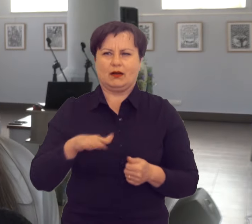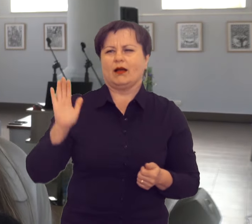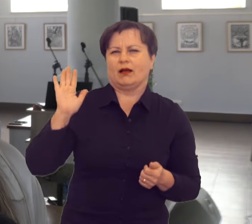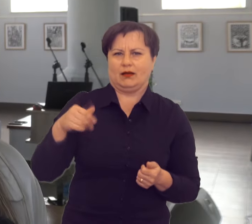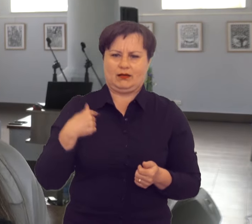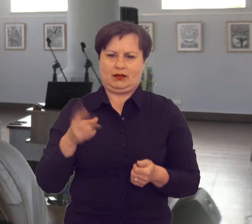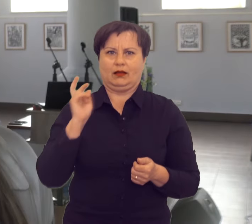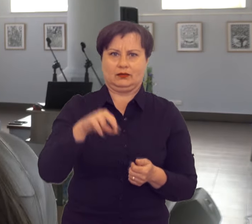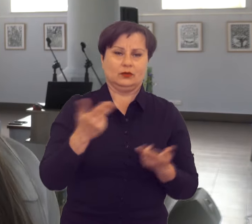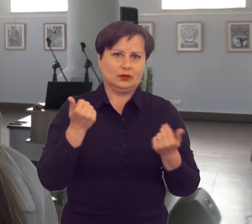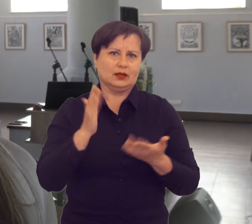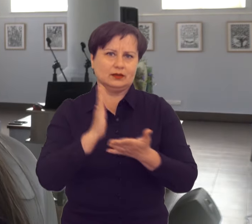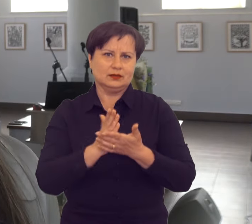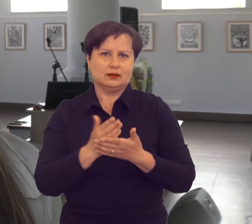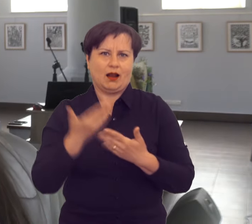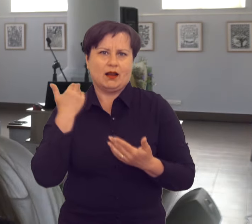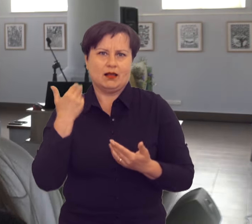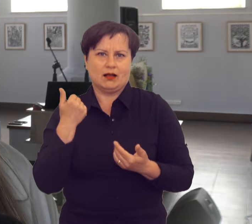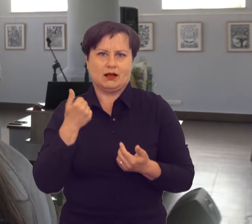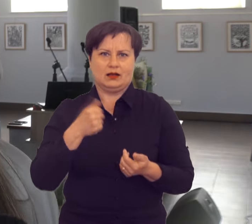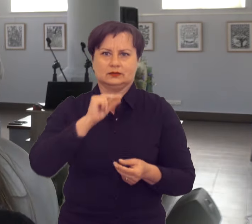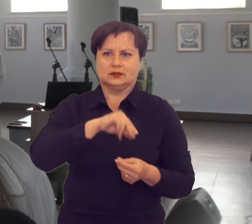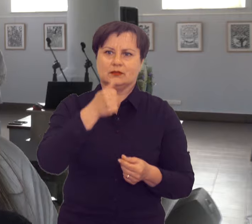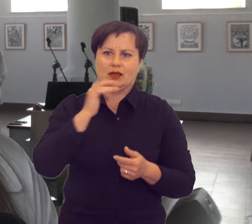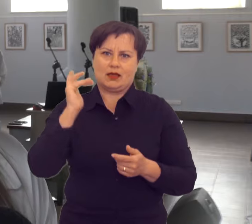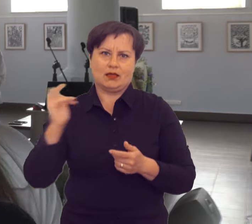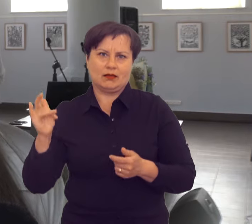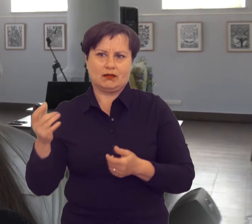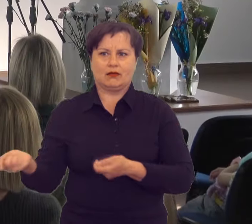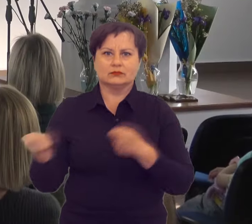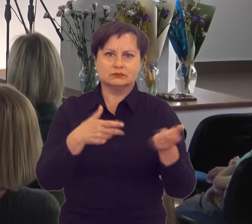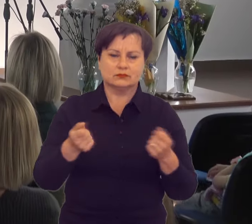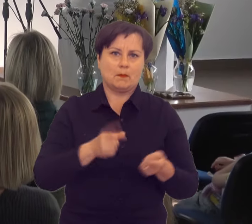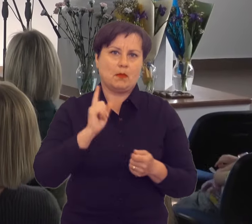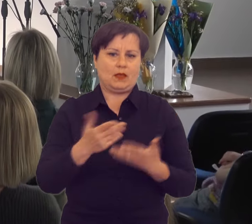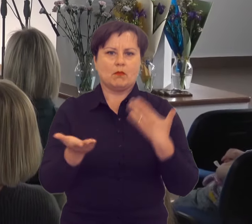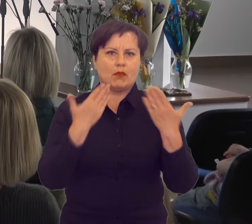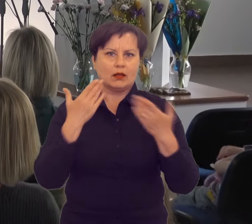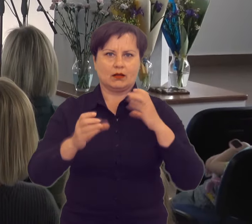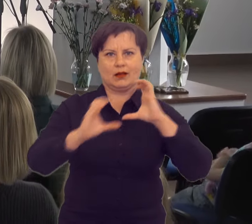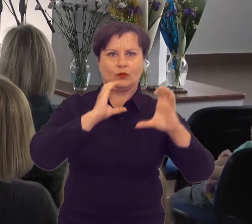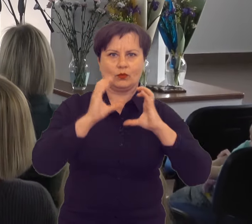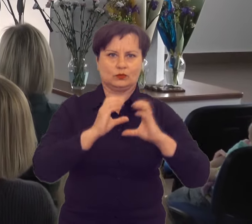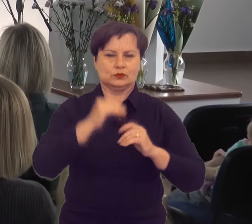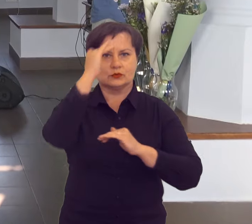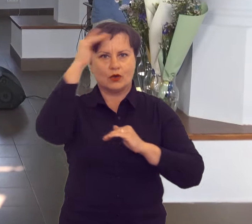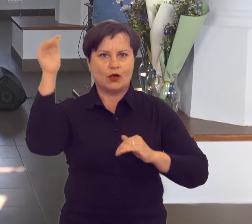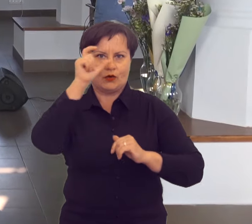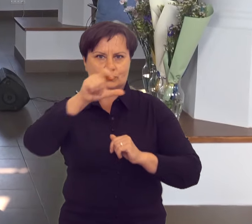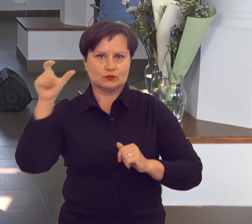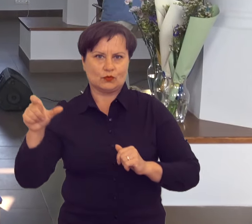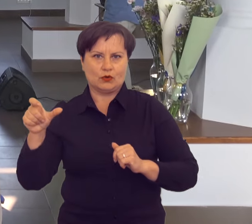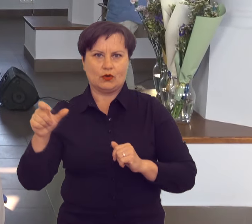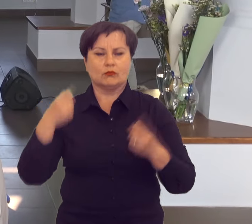tai koksai nors, ai, atėjau, aišku, būna tokių kur darbų, kur ai, ten panešiosi, ar tai kėdės, ar dar kažką, bet jau visas bendravimas